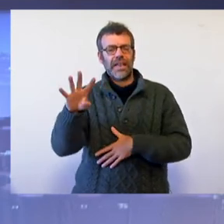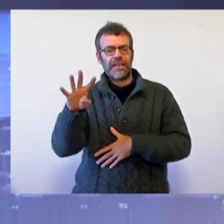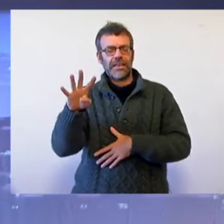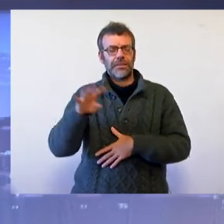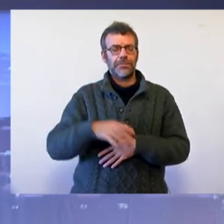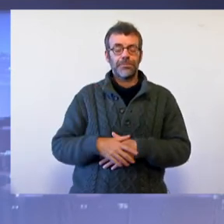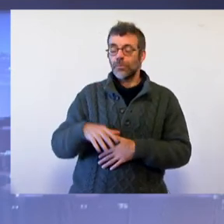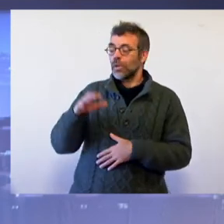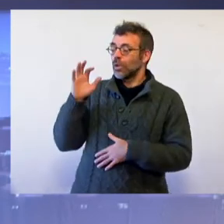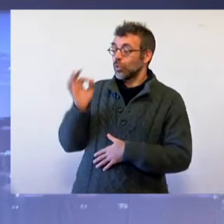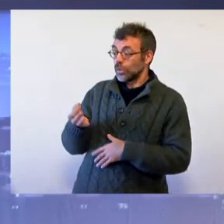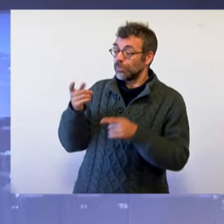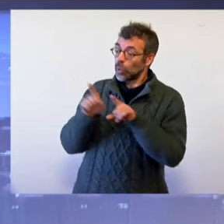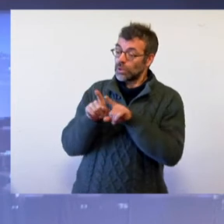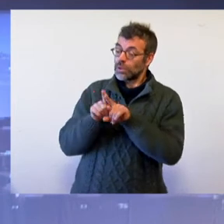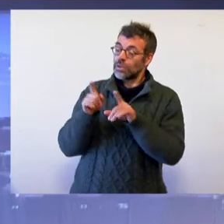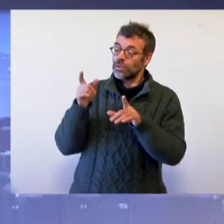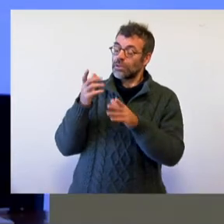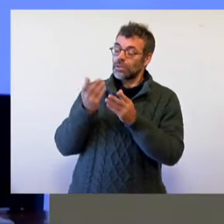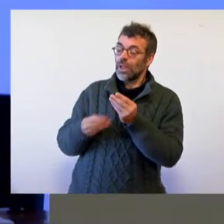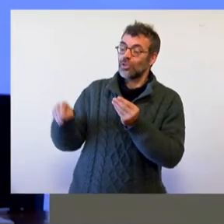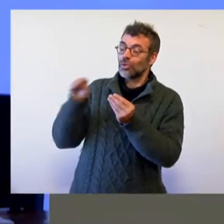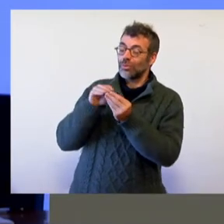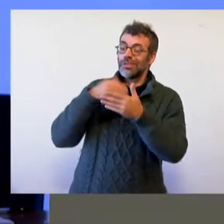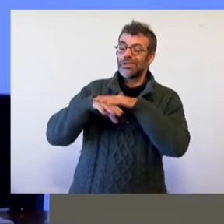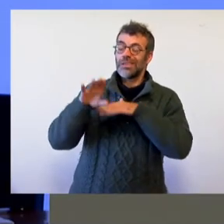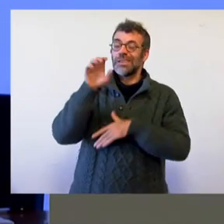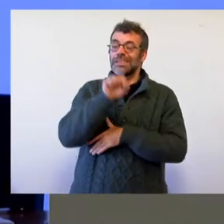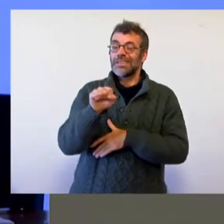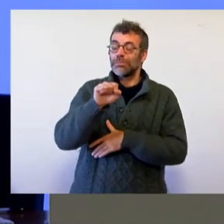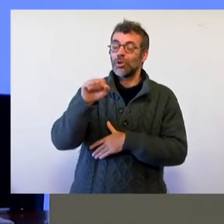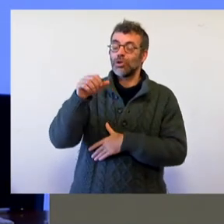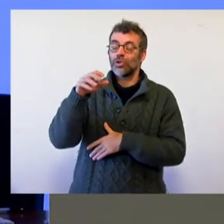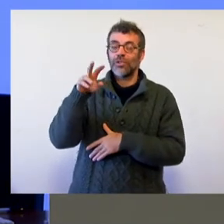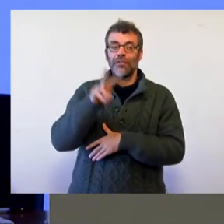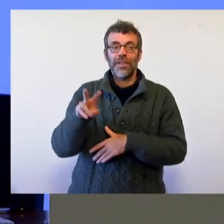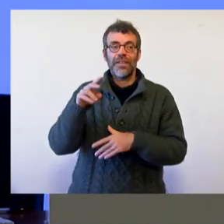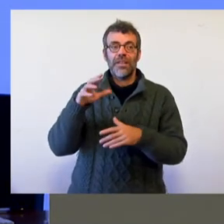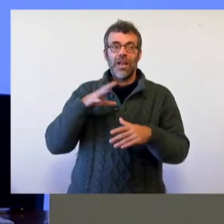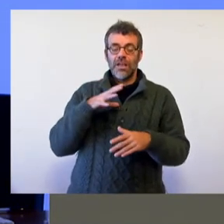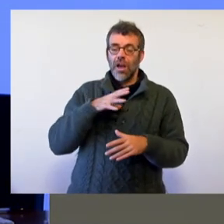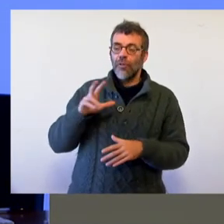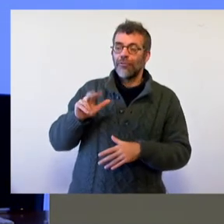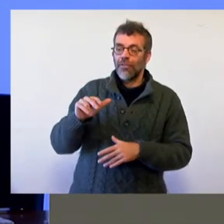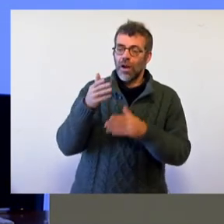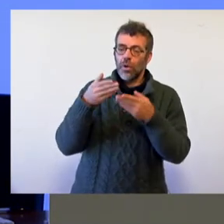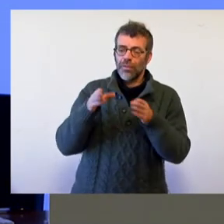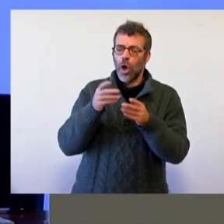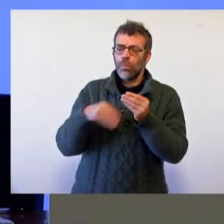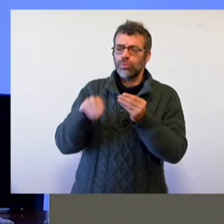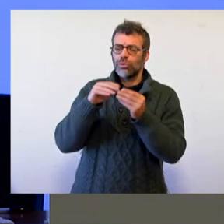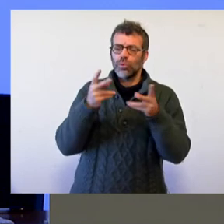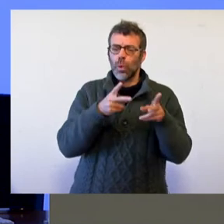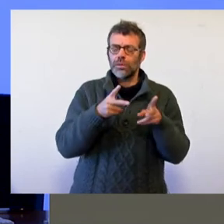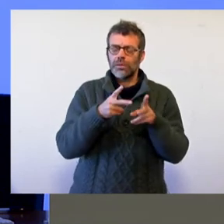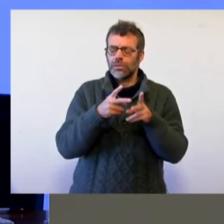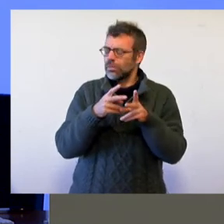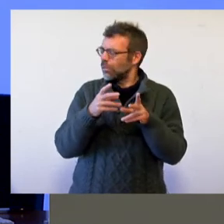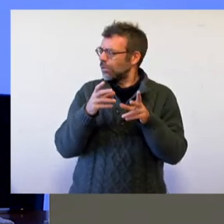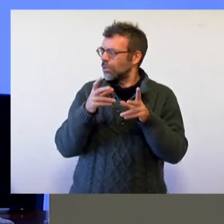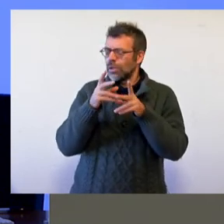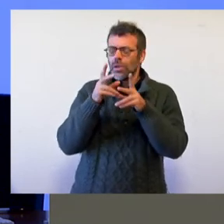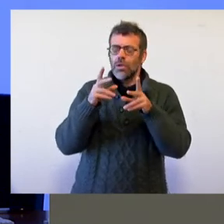Veil, une section sportive avec le MHR, une section basket avec le BLMA, sur Tournesy, le stade Cholet dont nous avons